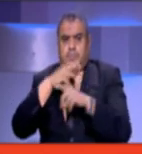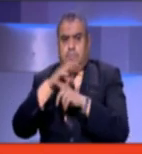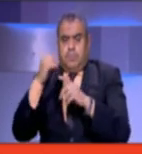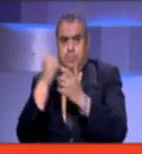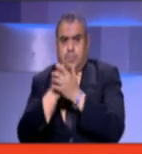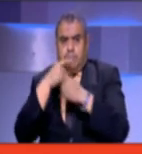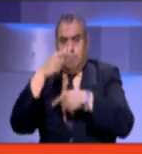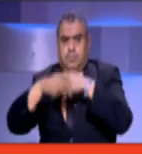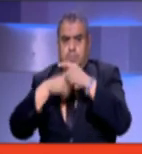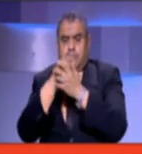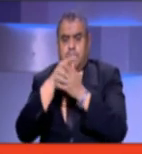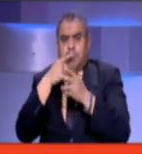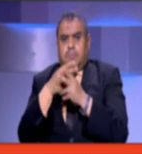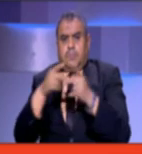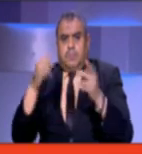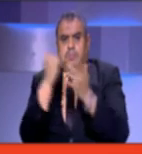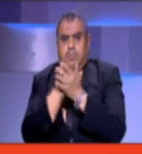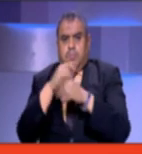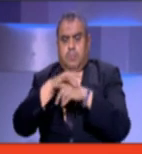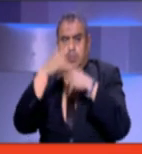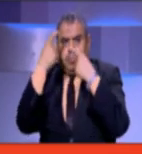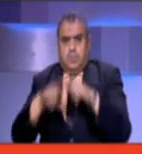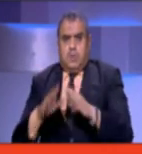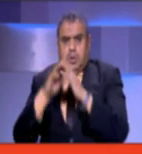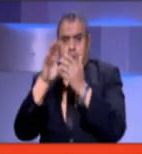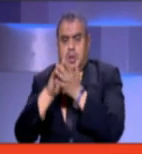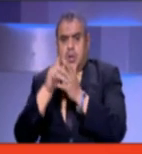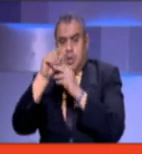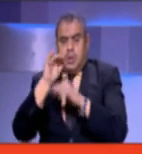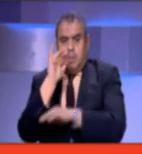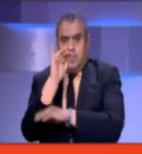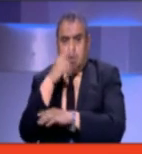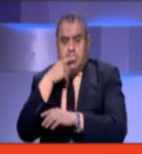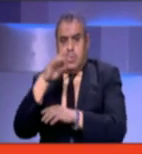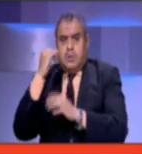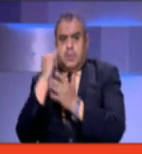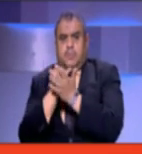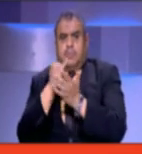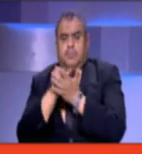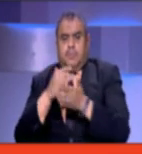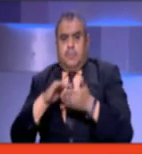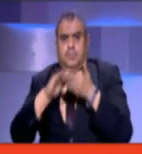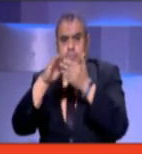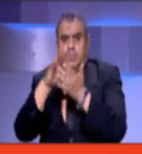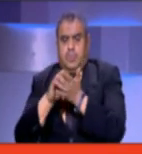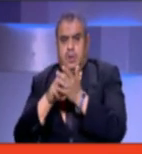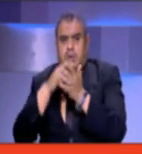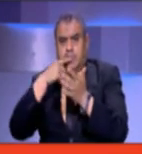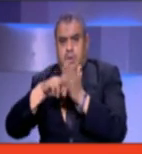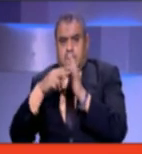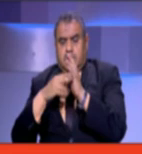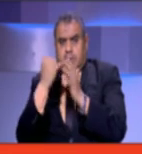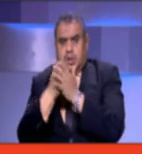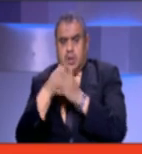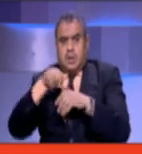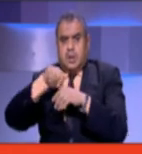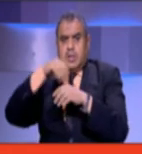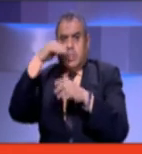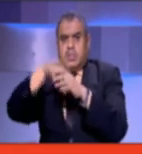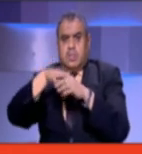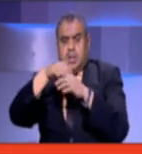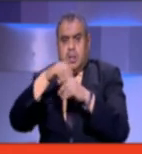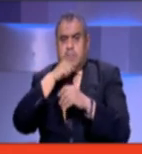بيكمل الاهتمام بصحة المواطن المصري من اول المبادرات الرئاسية، من اول البدء في تنفيذ التأمين الصحي، فبعد